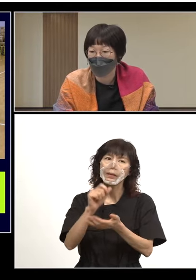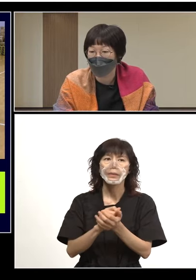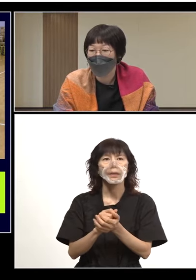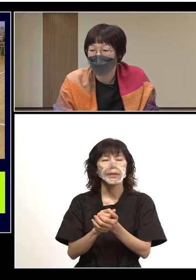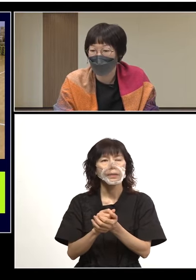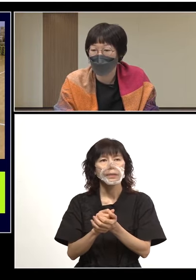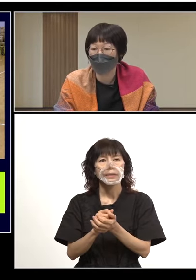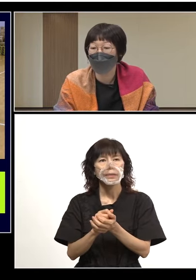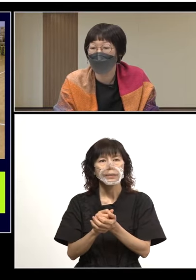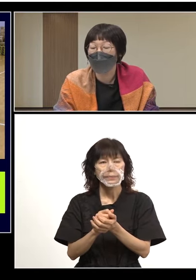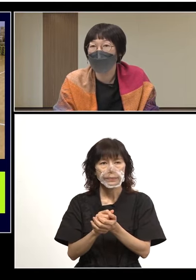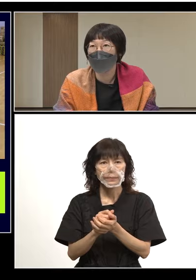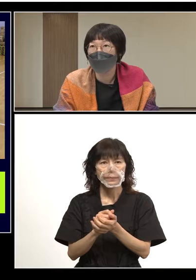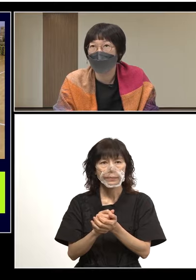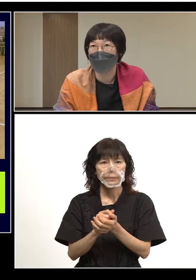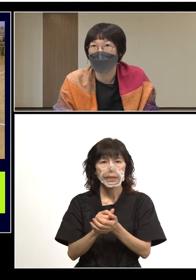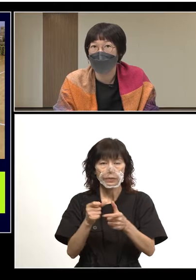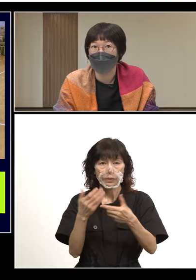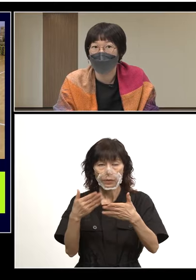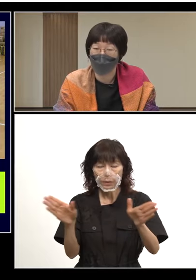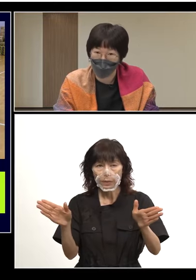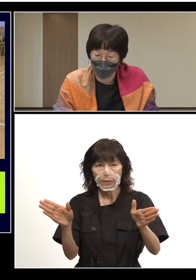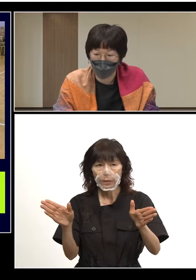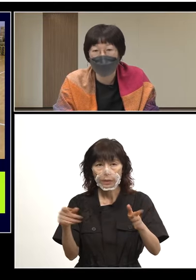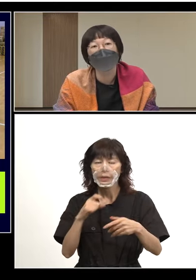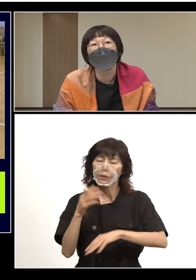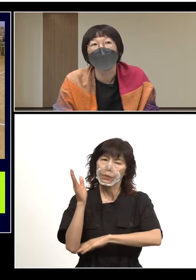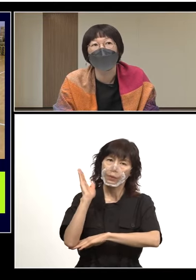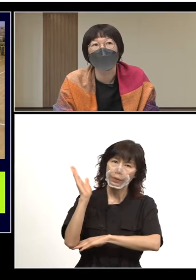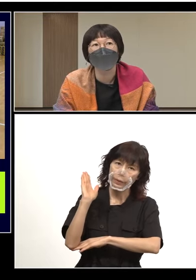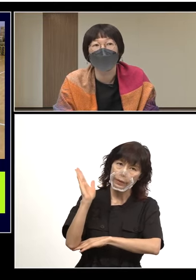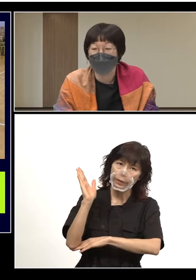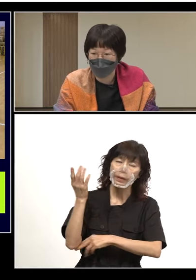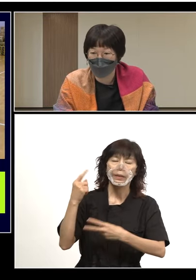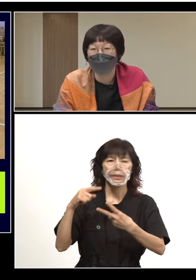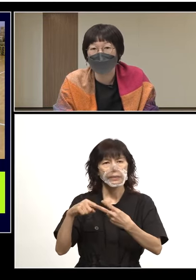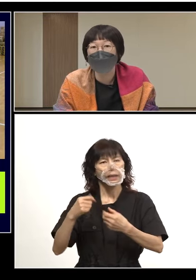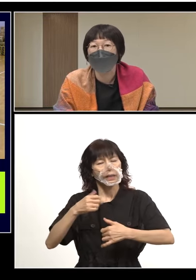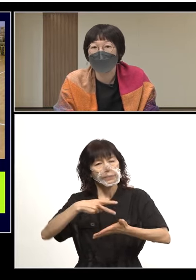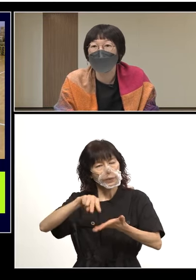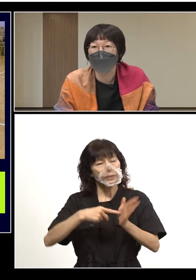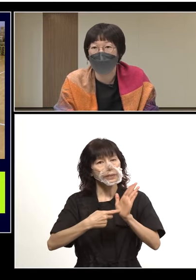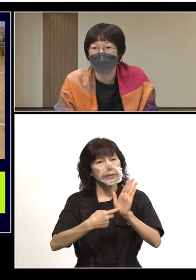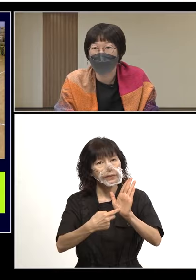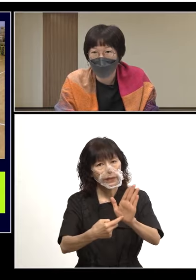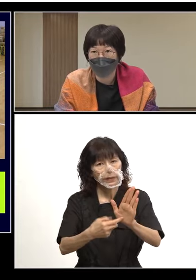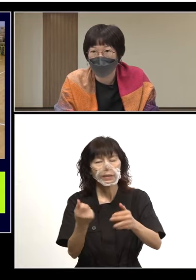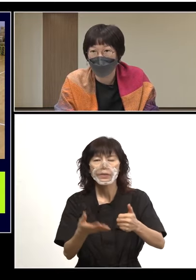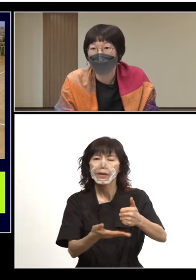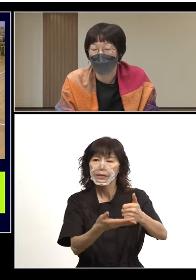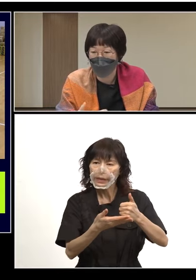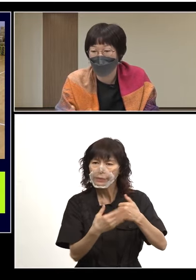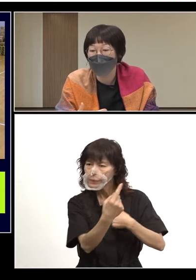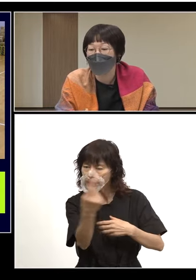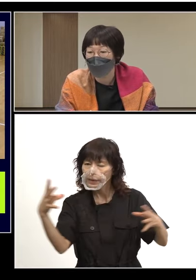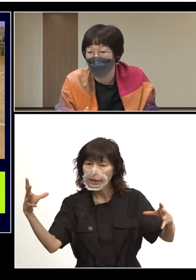場次，我們透過一個公開的又有講座，我們會做示範，也都會請參加者